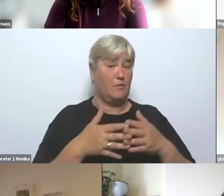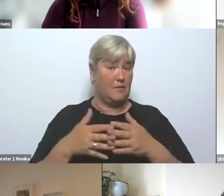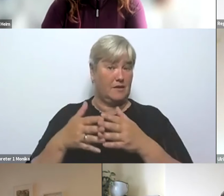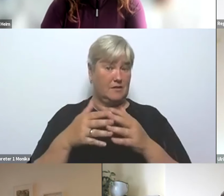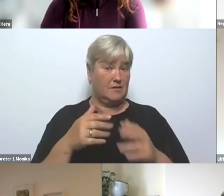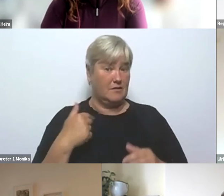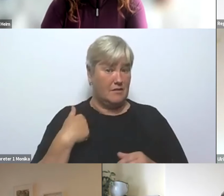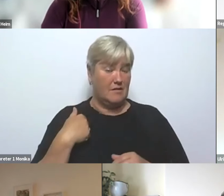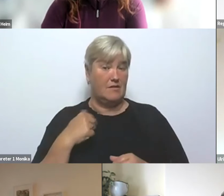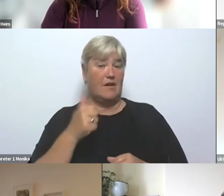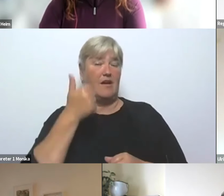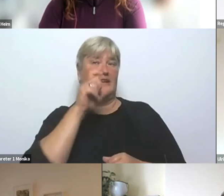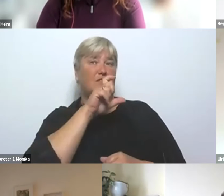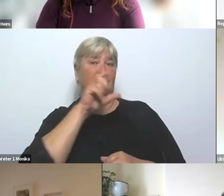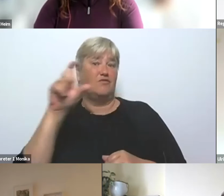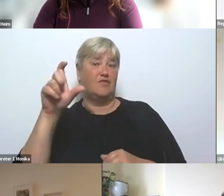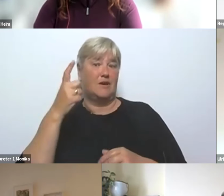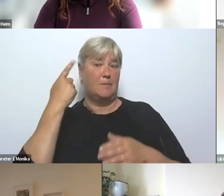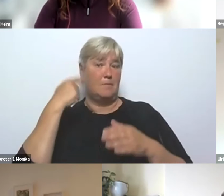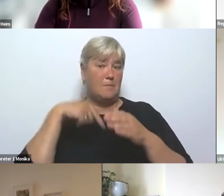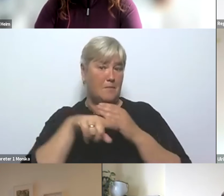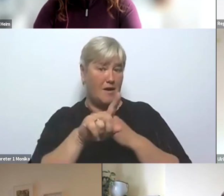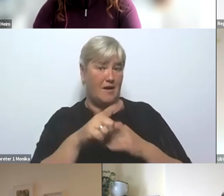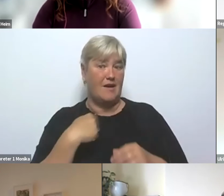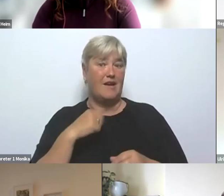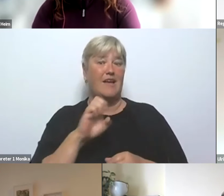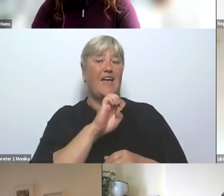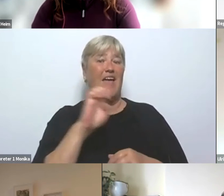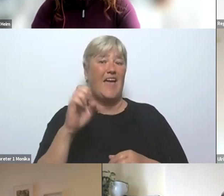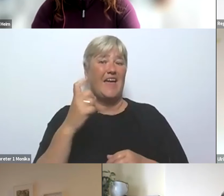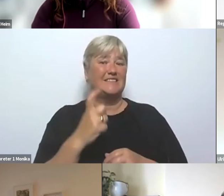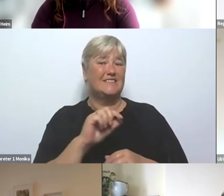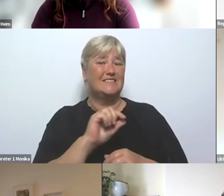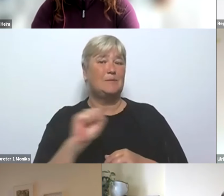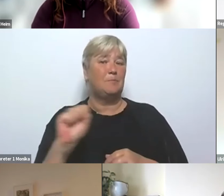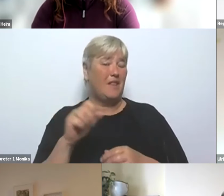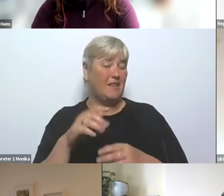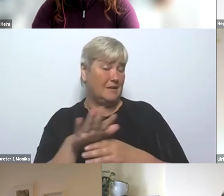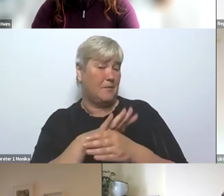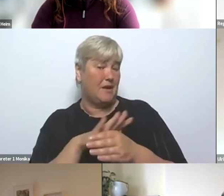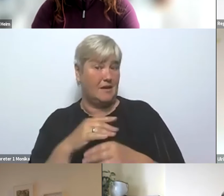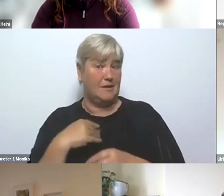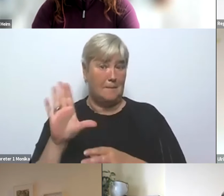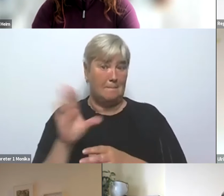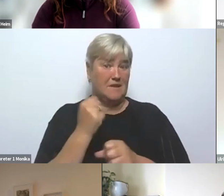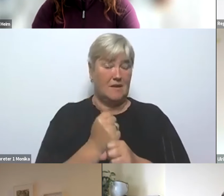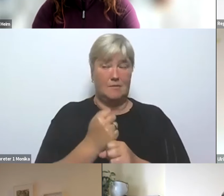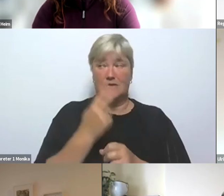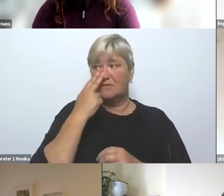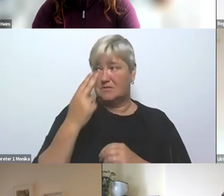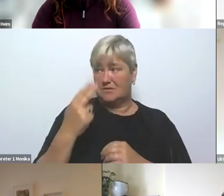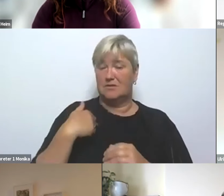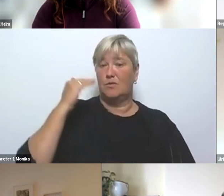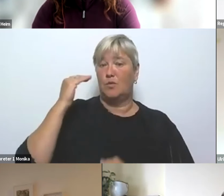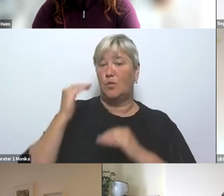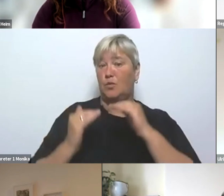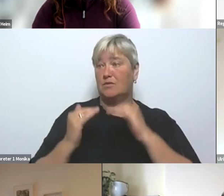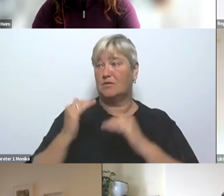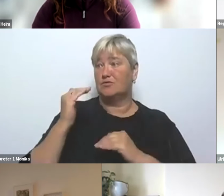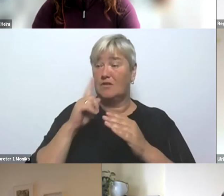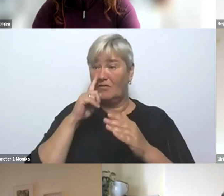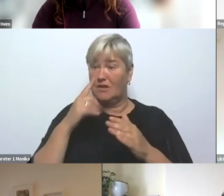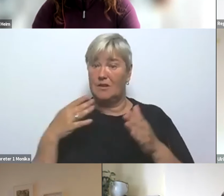bei einer Firma im Accessibility-Bereich mitarbeiten durfte, welch einen Unterschied es macht, wenn